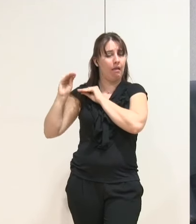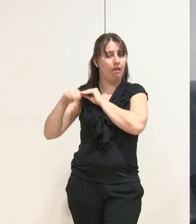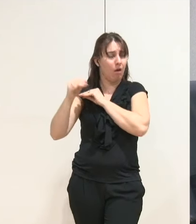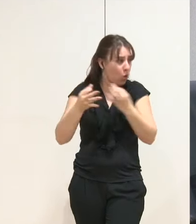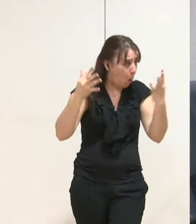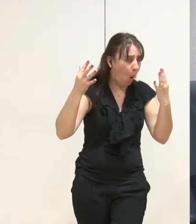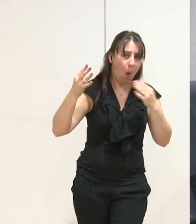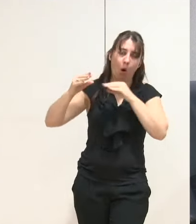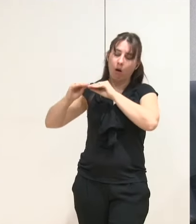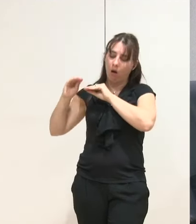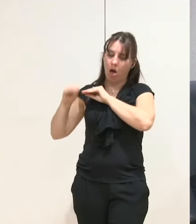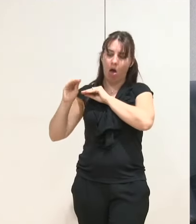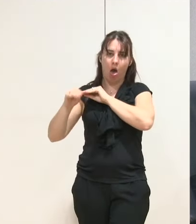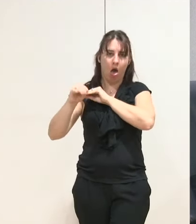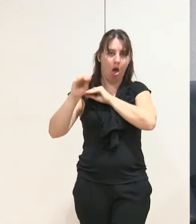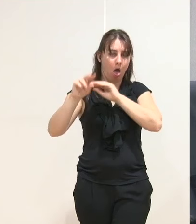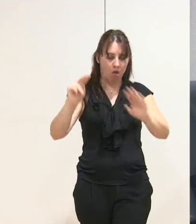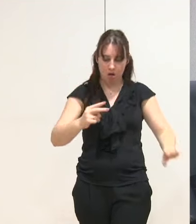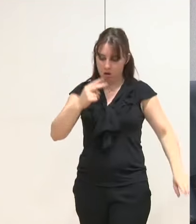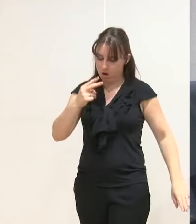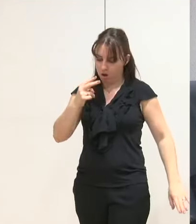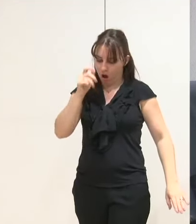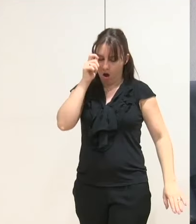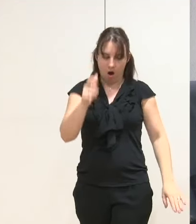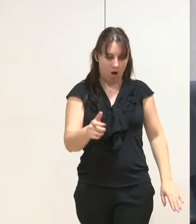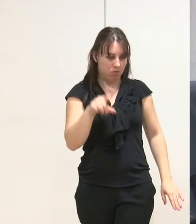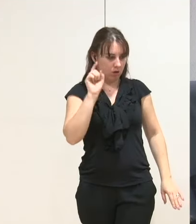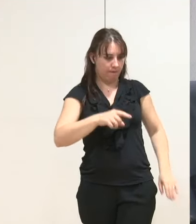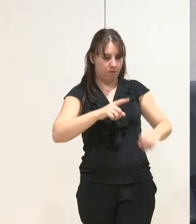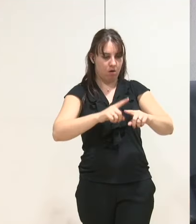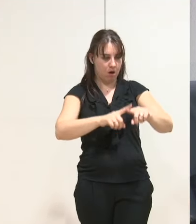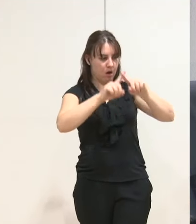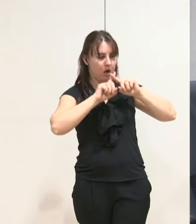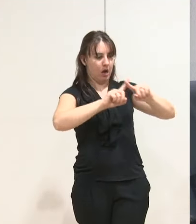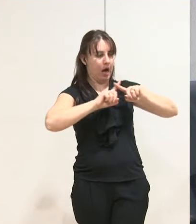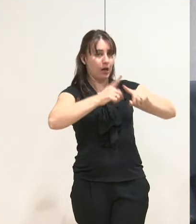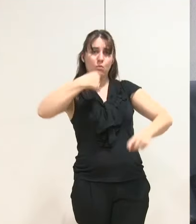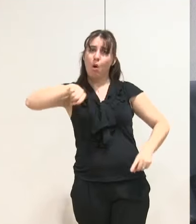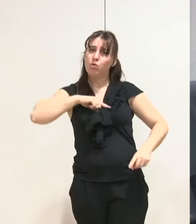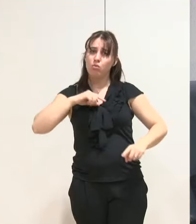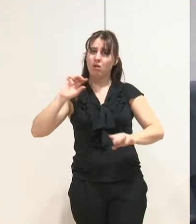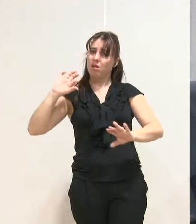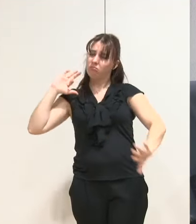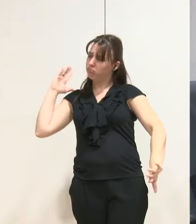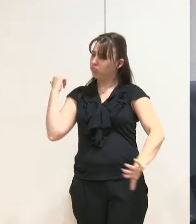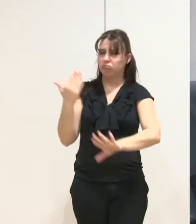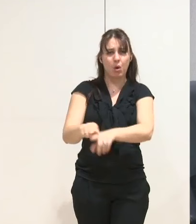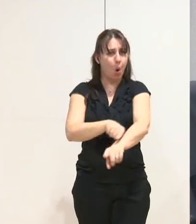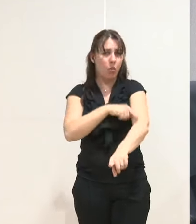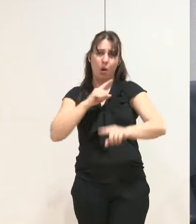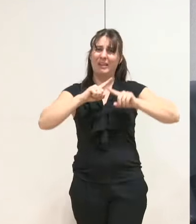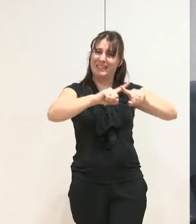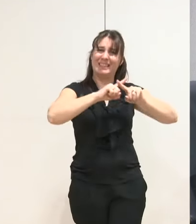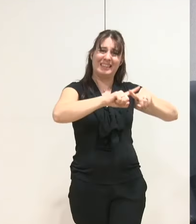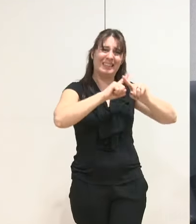rendre à l'évidence et à vous rendre aux arguments que nous avons toujours développés qui nous amenaient à vous